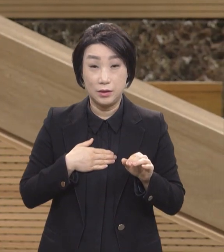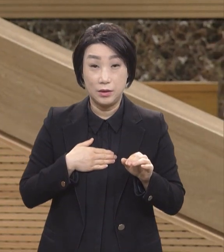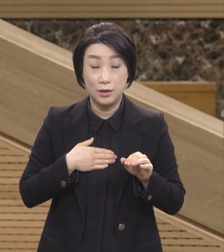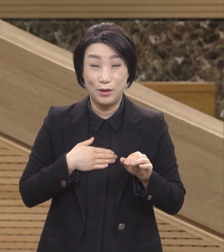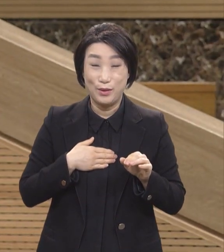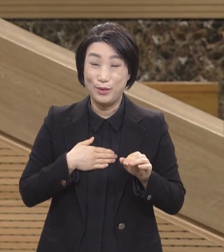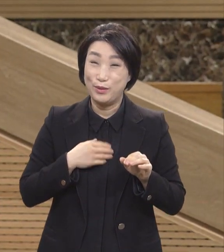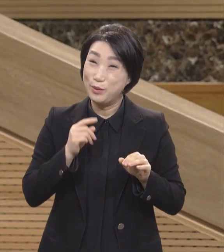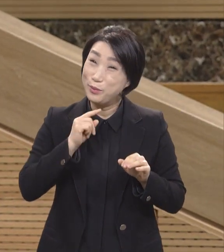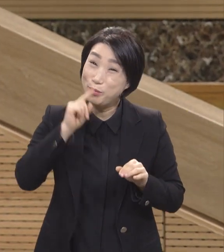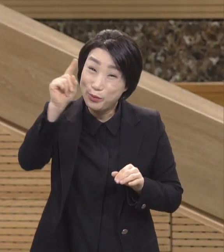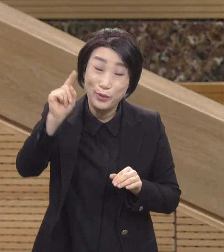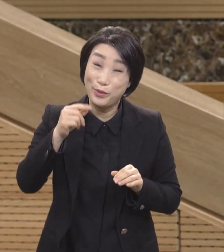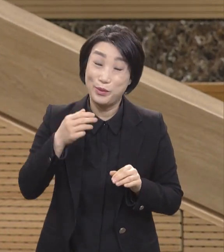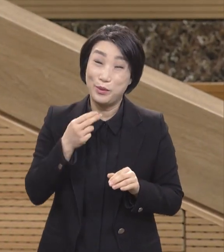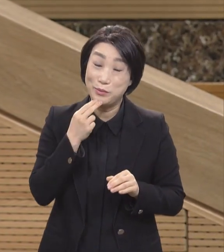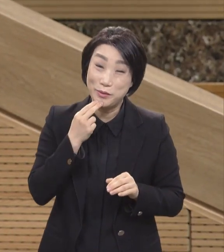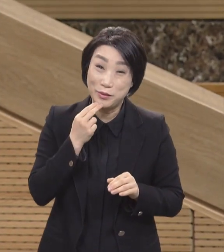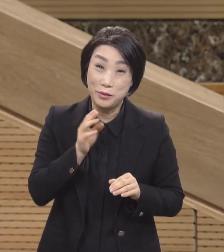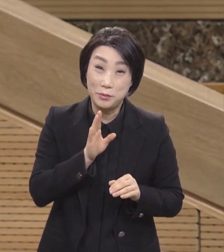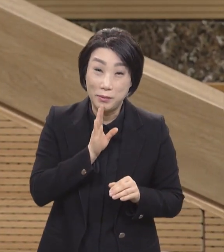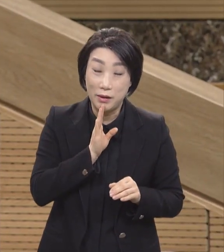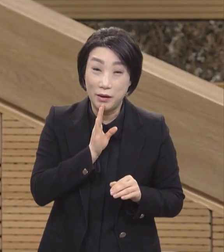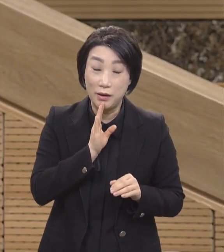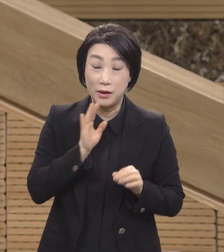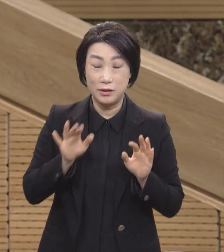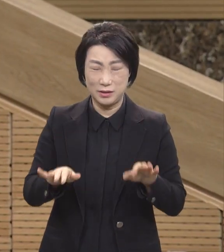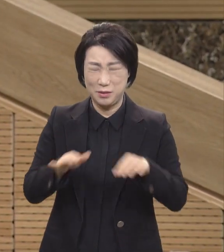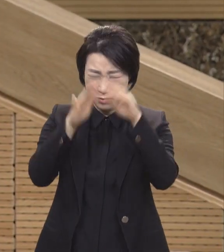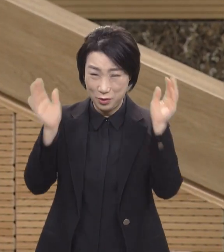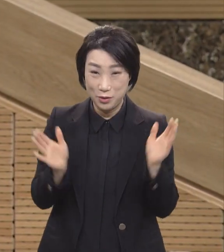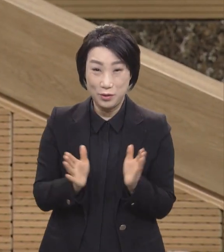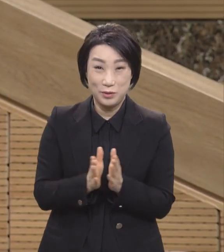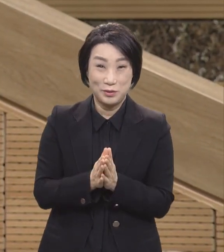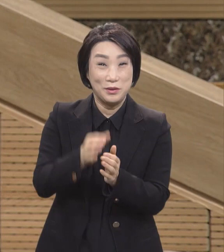요구도 하시기 전에 이미 다